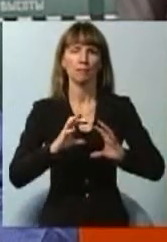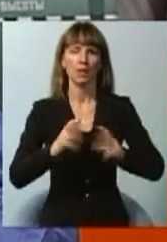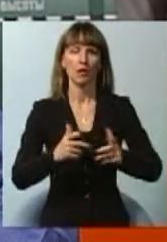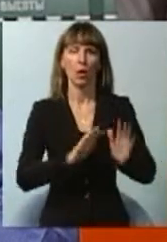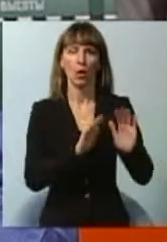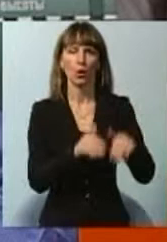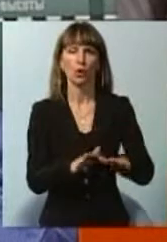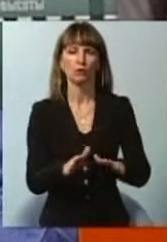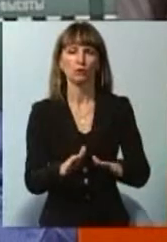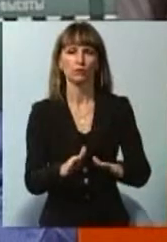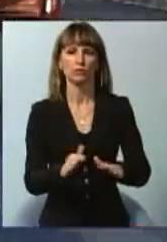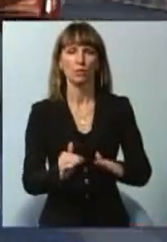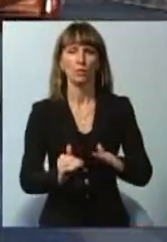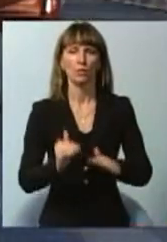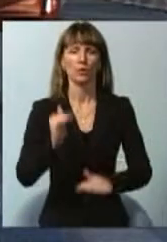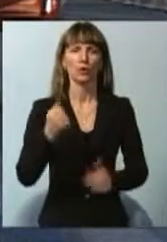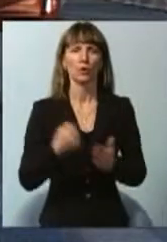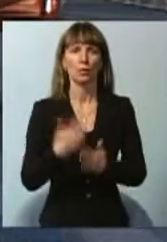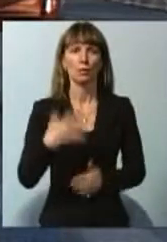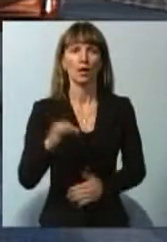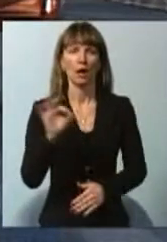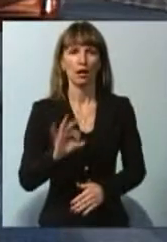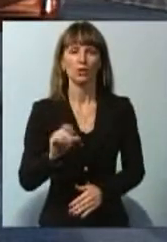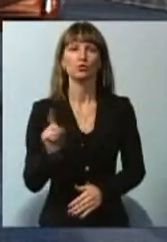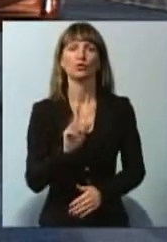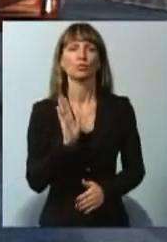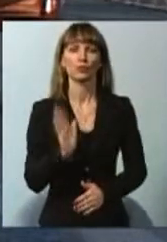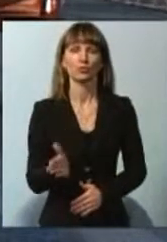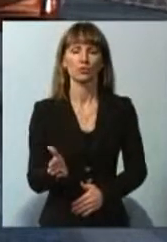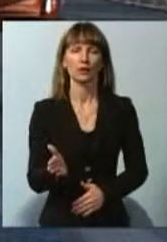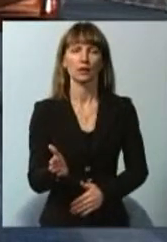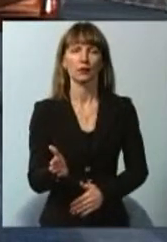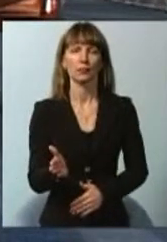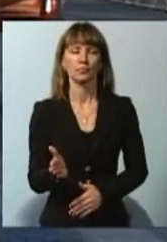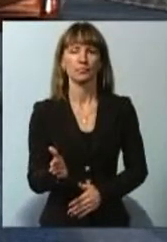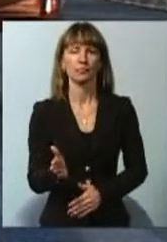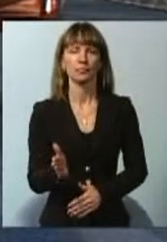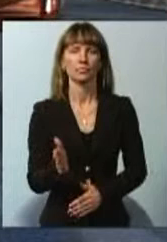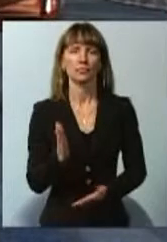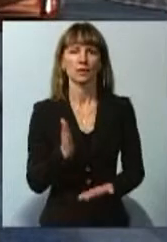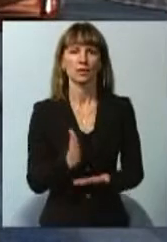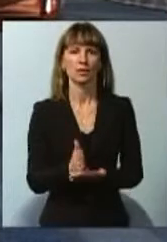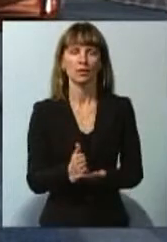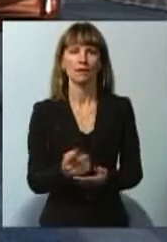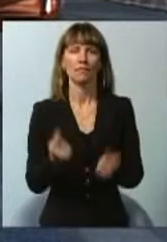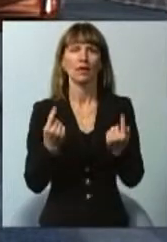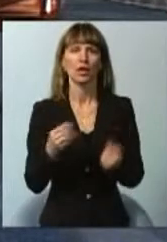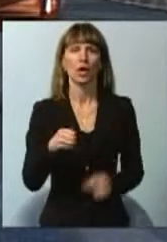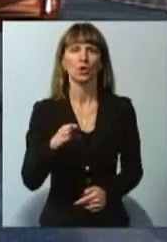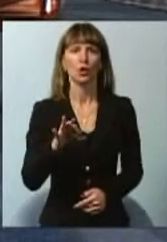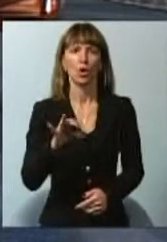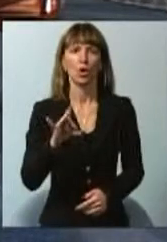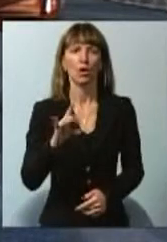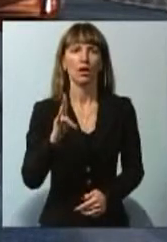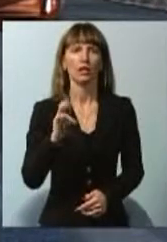до 50 градусів. І таким чином, що відбувається? Відбувається дуже велике торнадо, яке